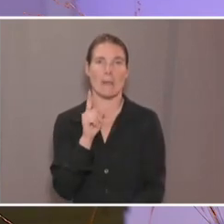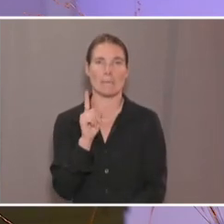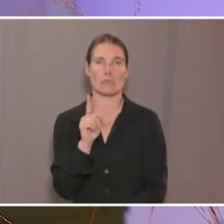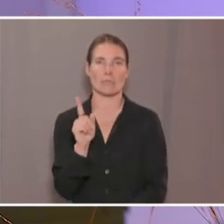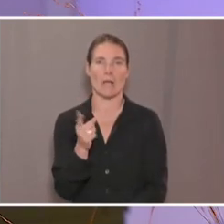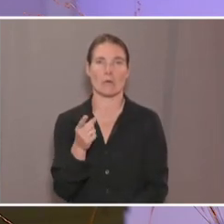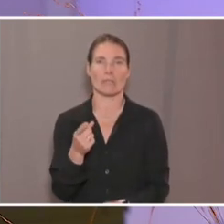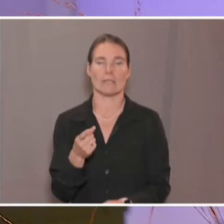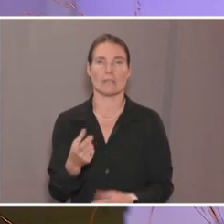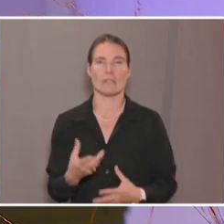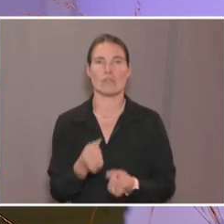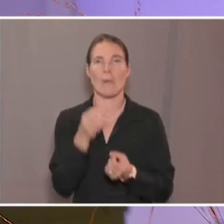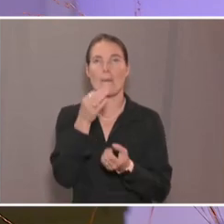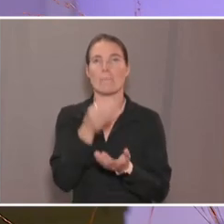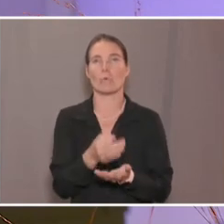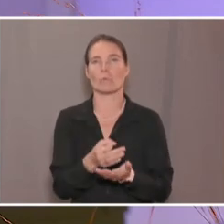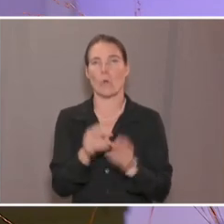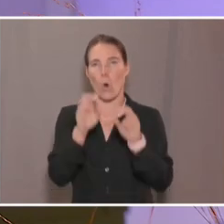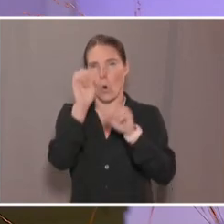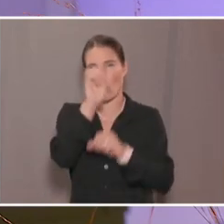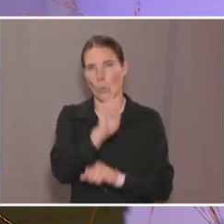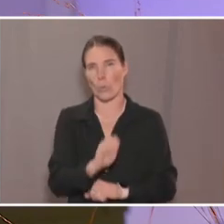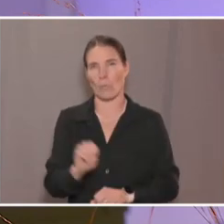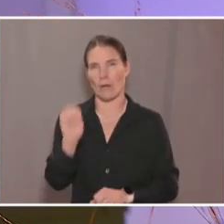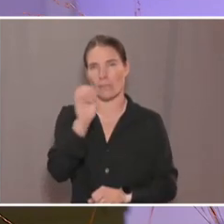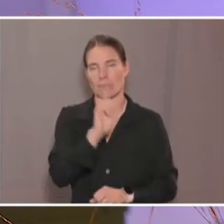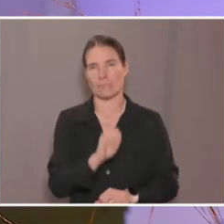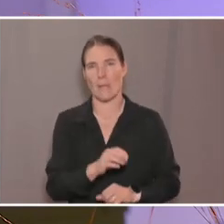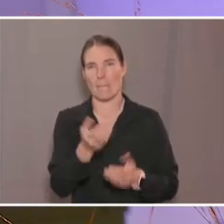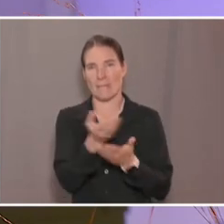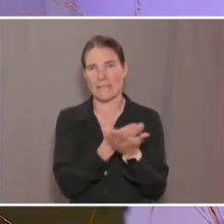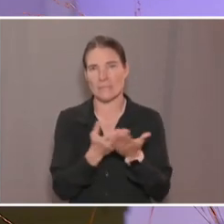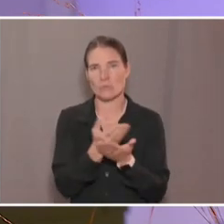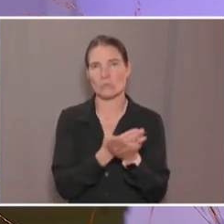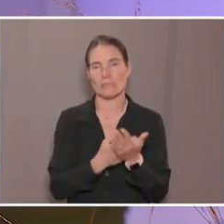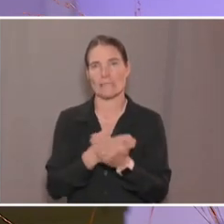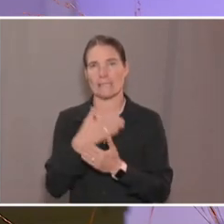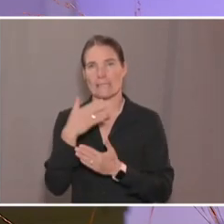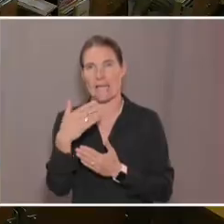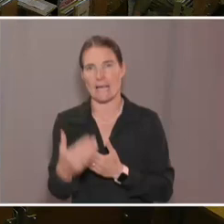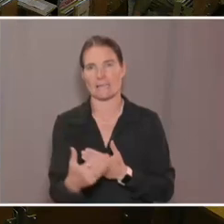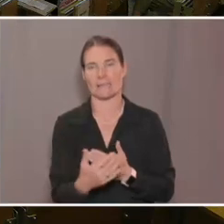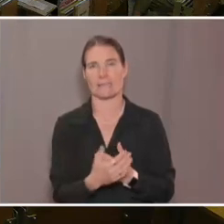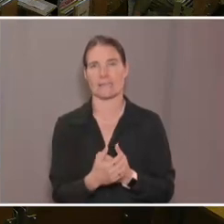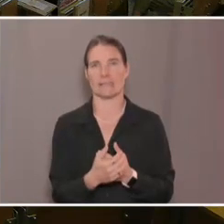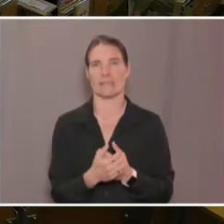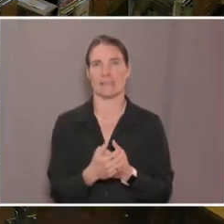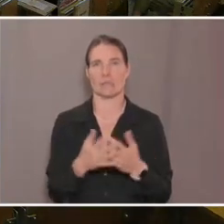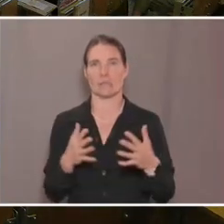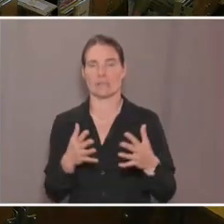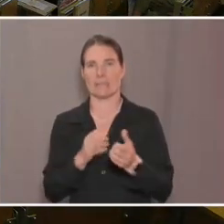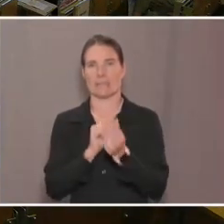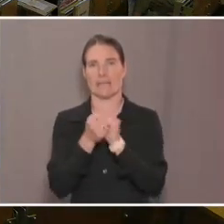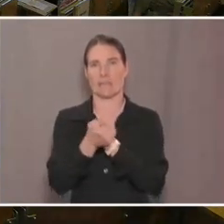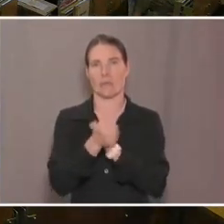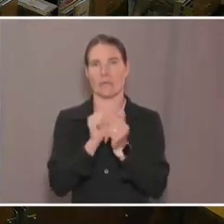die Schwerpunktbildung, Europa, Bildung, Nachhaltigkeit und Transformation. Das